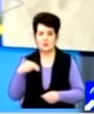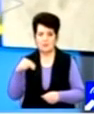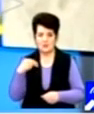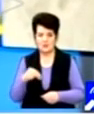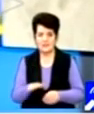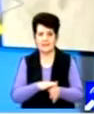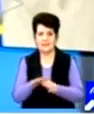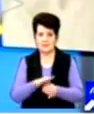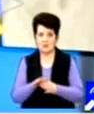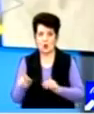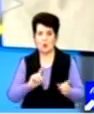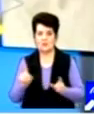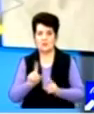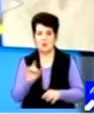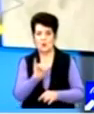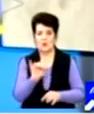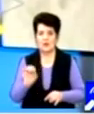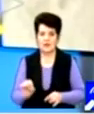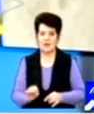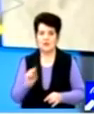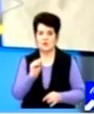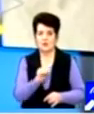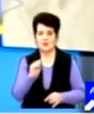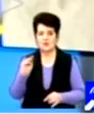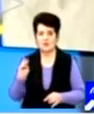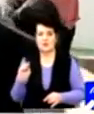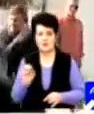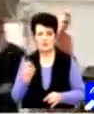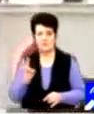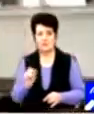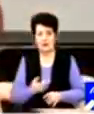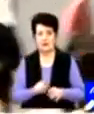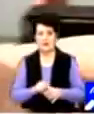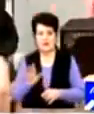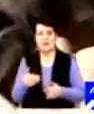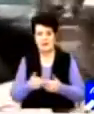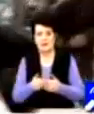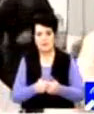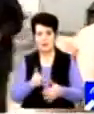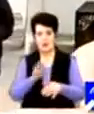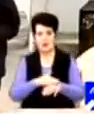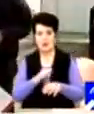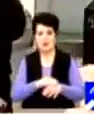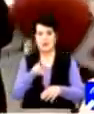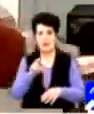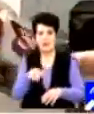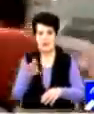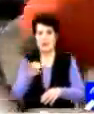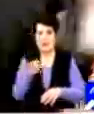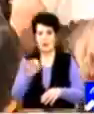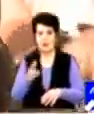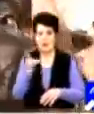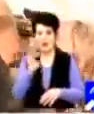în exercițiu al Consiliului Uniunii, George Ciamba, alături de un mesaj în care o laudă pe Laura Codruța